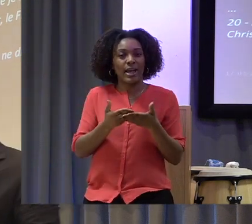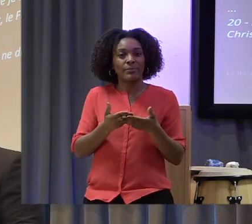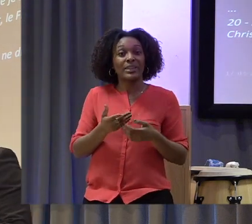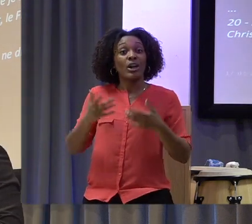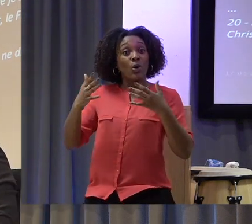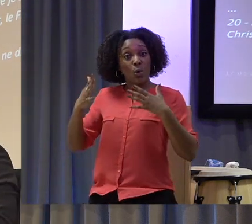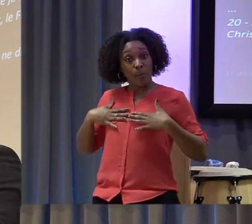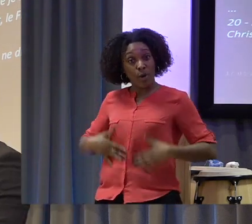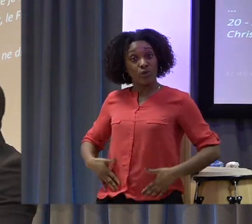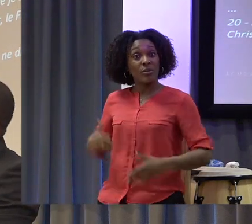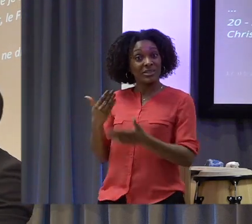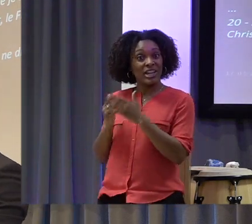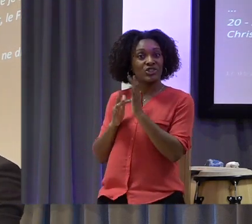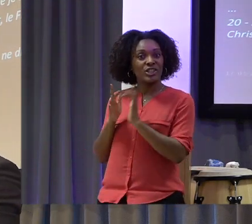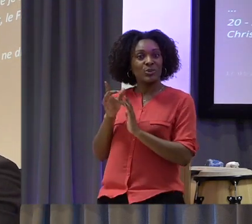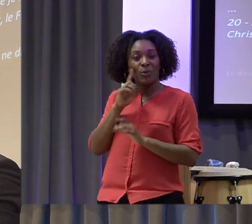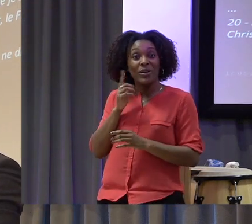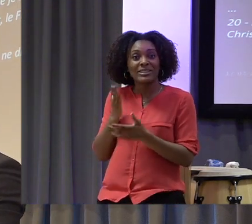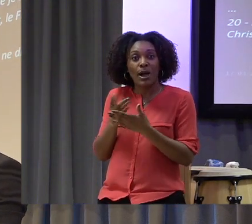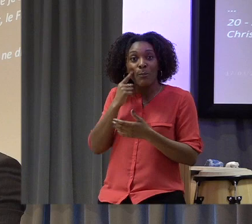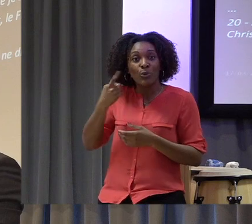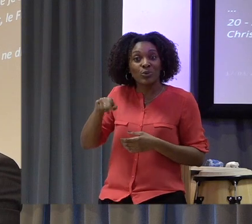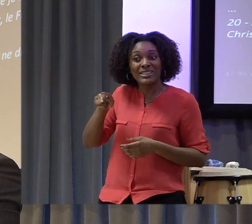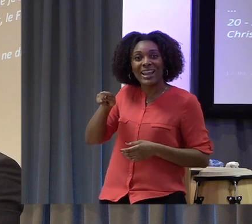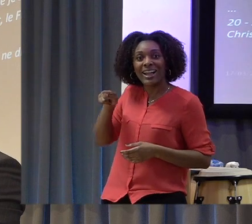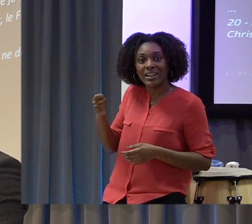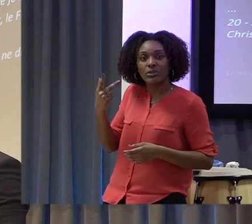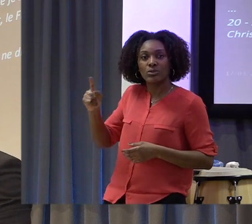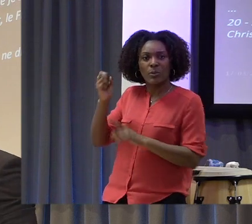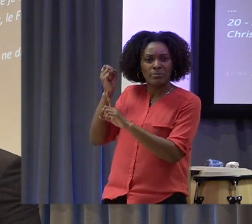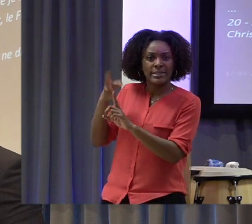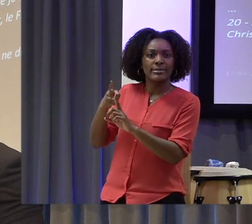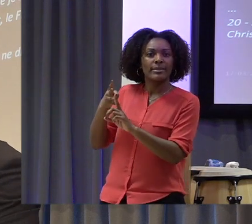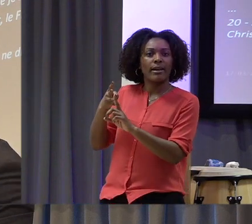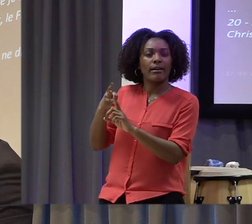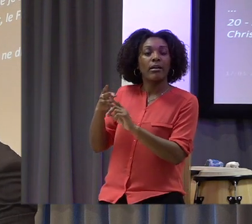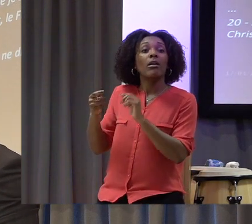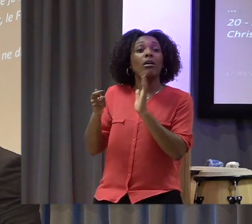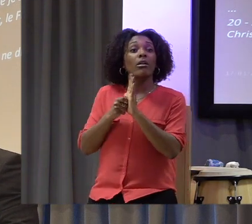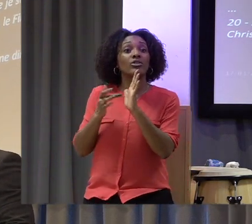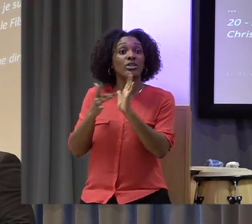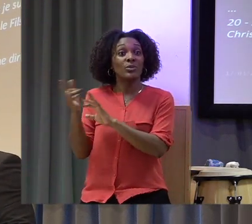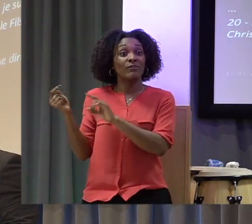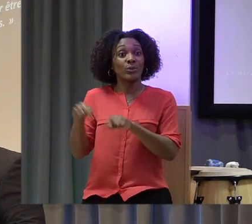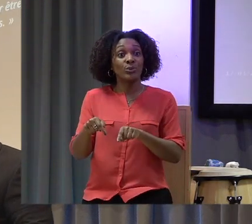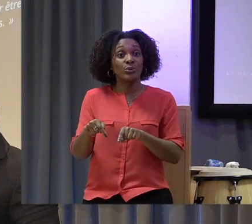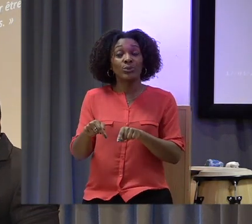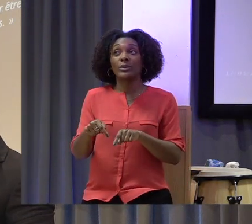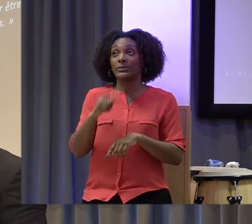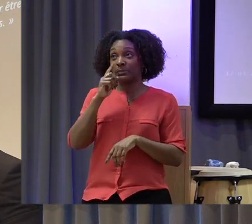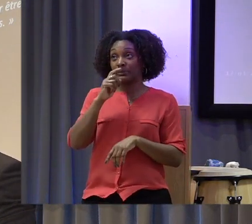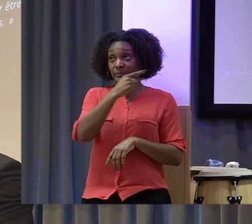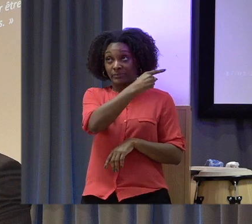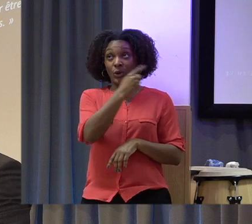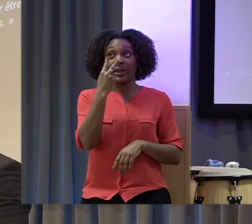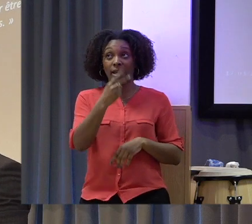Jésus est d'abord liée au fait que c'est la clé de son ministère. Lorsque Jésus est venu, la parole nous dit que car le